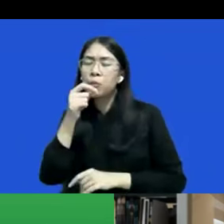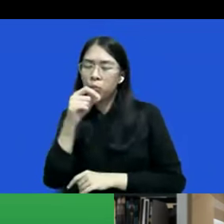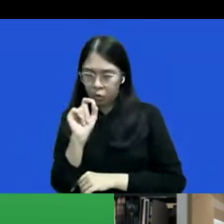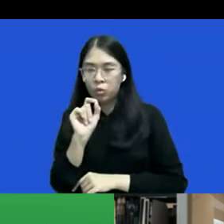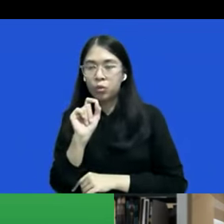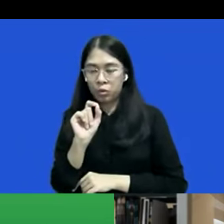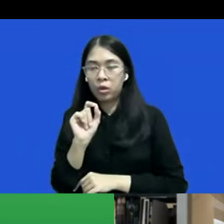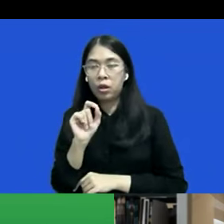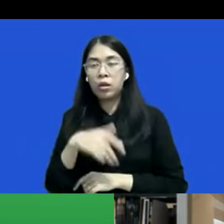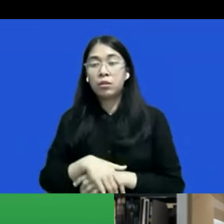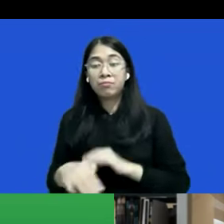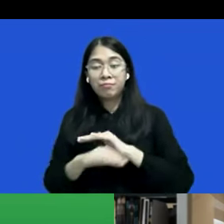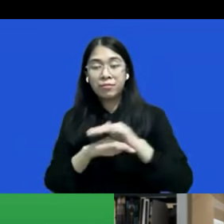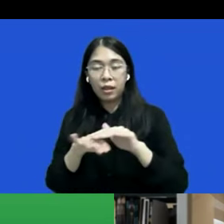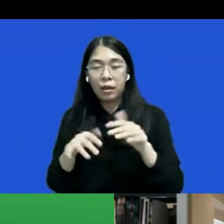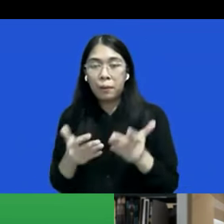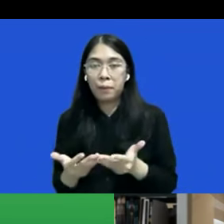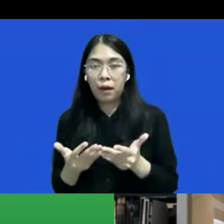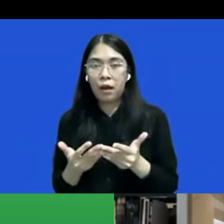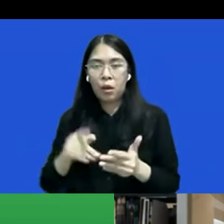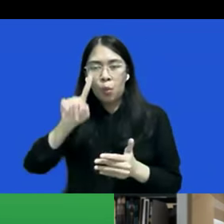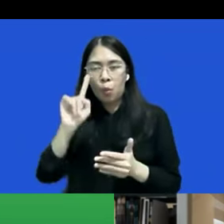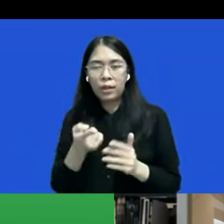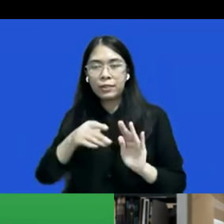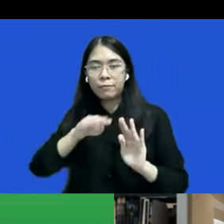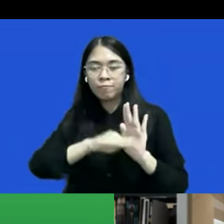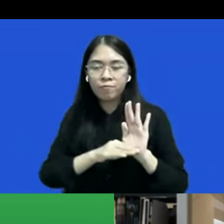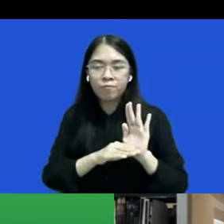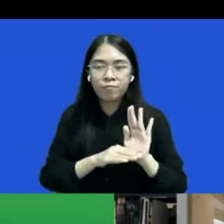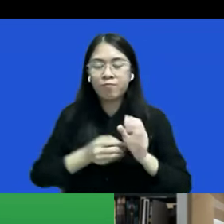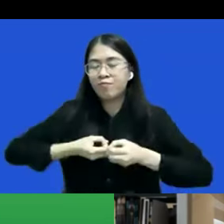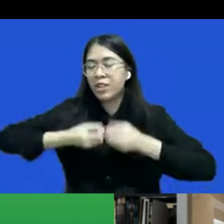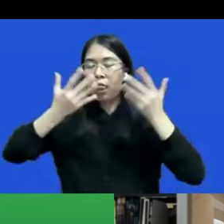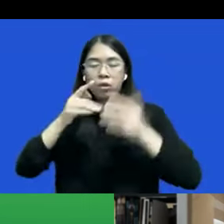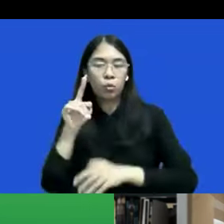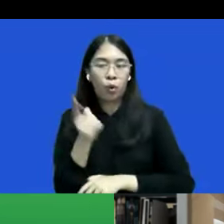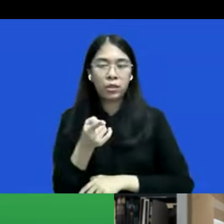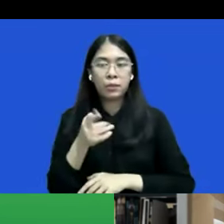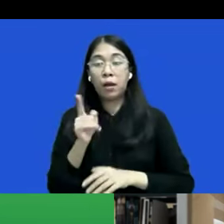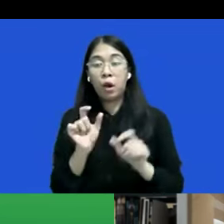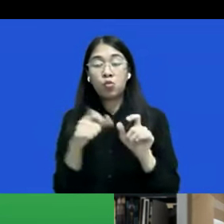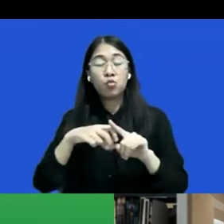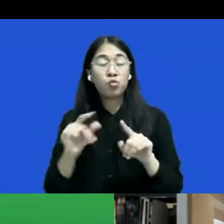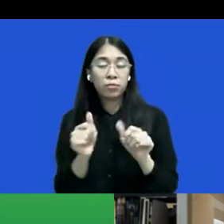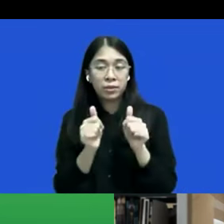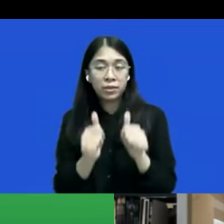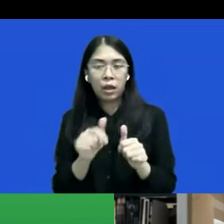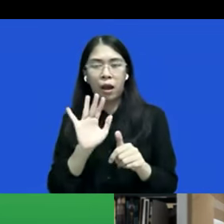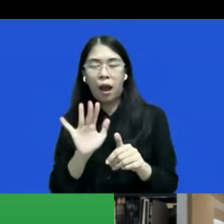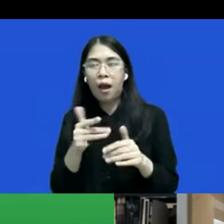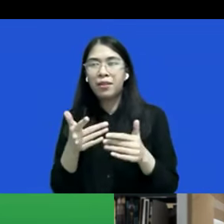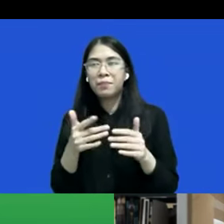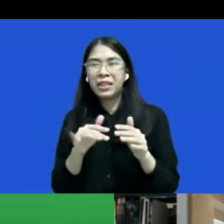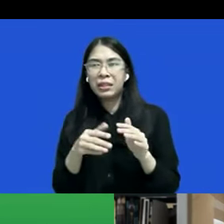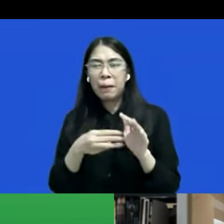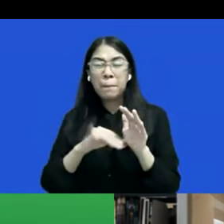Irwansyah bahwa standarnya memang harus harus ditentukan ya secara secara jelas sehingga terukur begitu. Setidak-tidaknya untuk meminimalisir karena